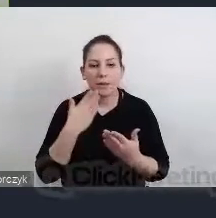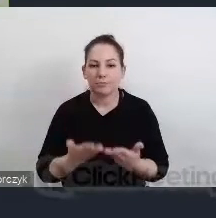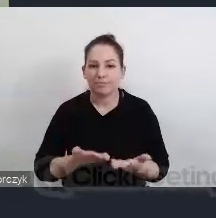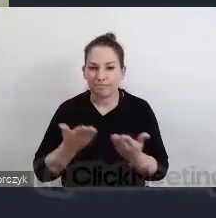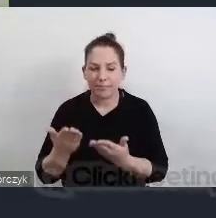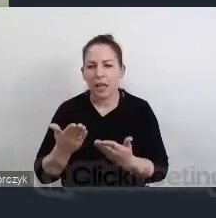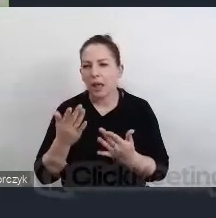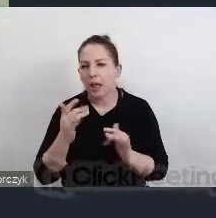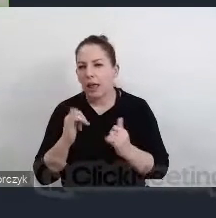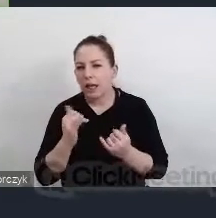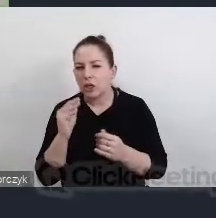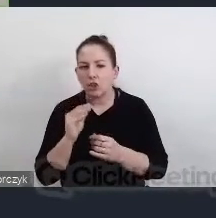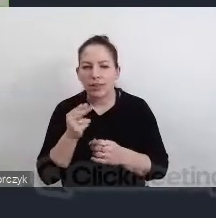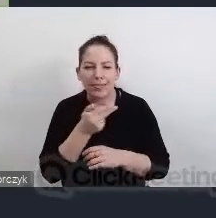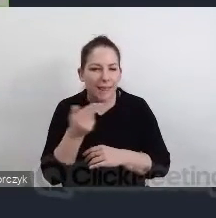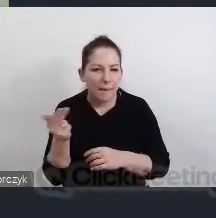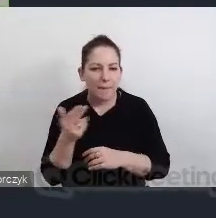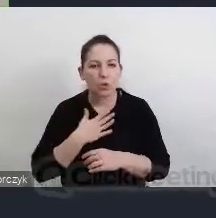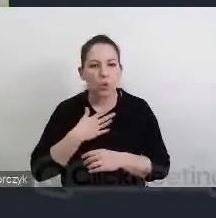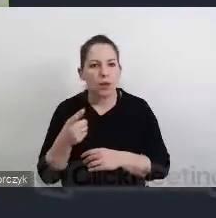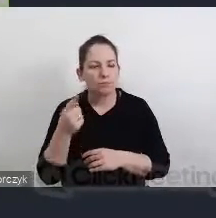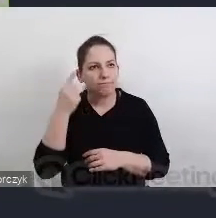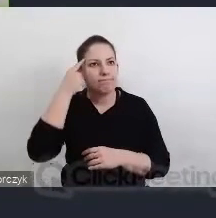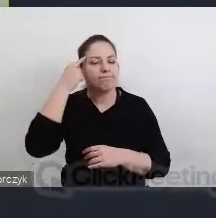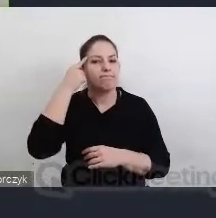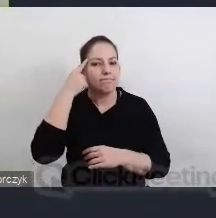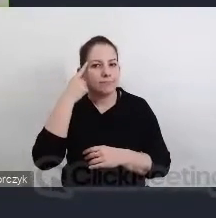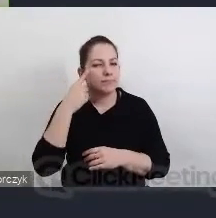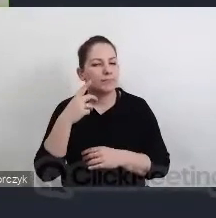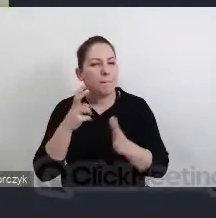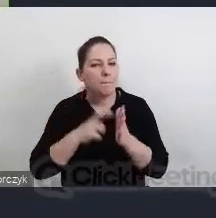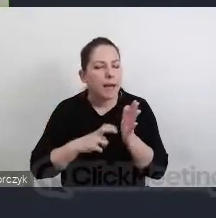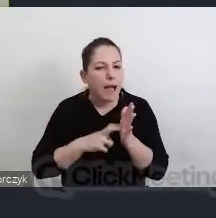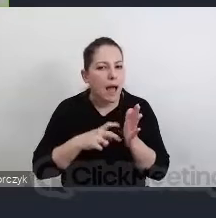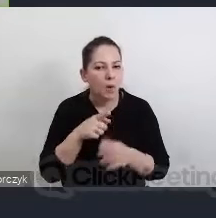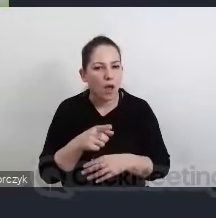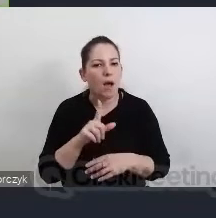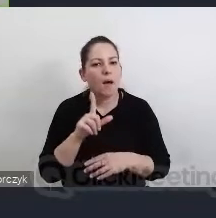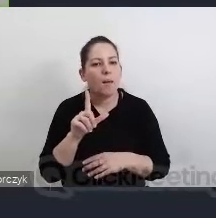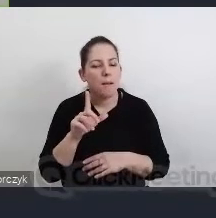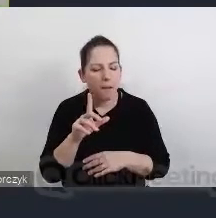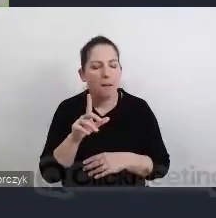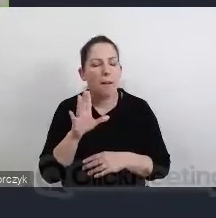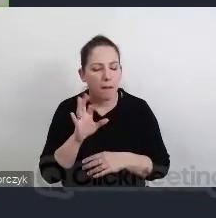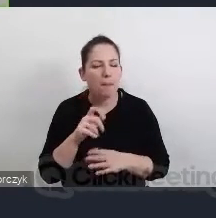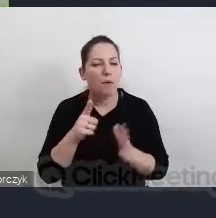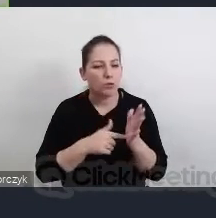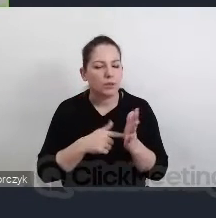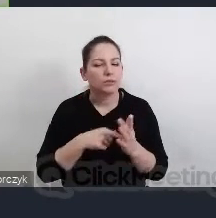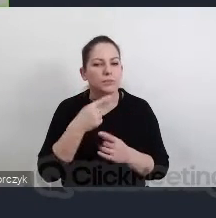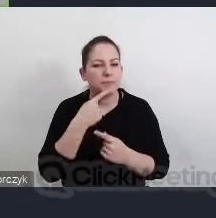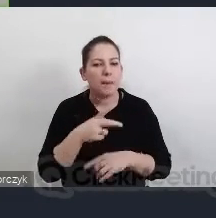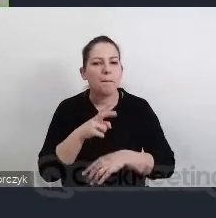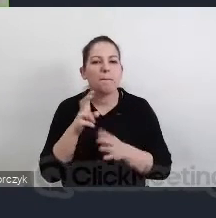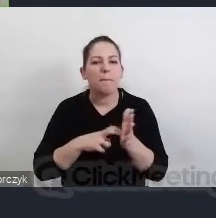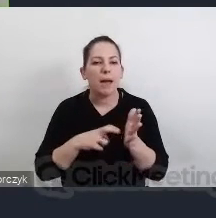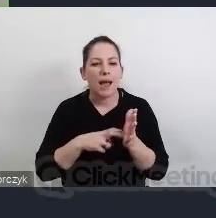jakiś jeszcze wątek, który wam się nasuwa, coś czego brakuje, bo podkreślane są rzeczywiście no, braki